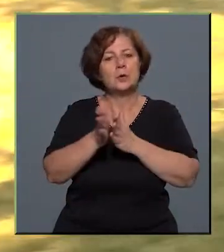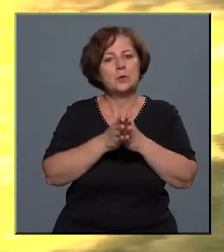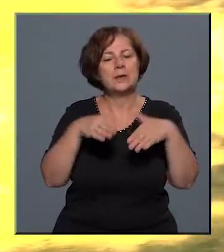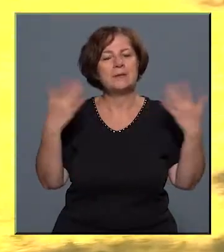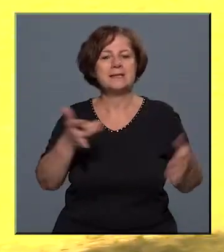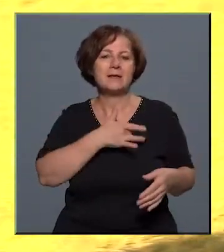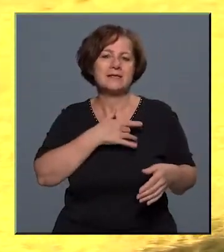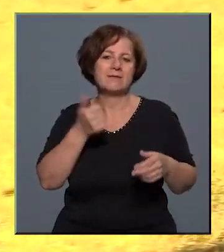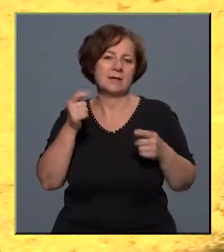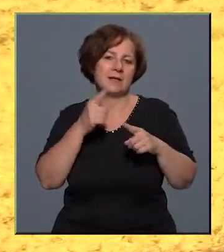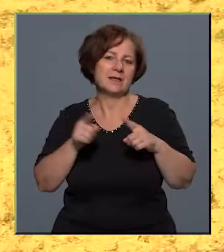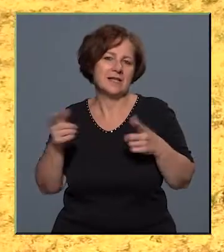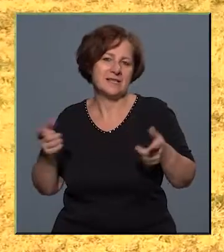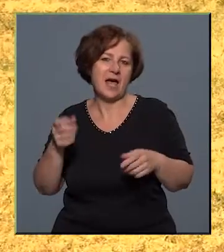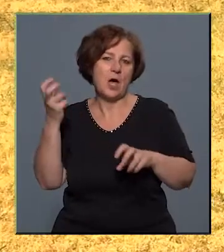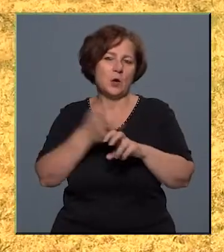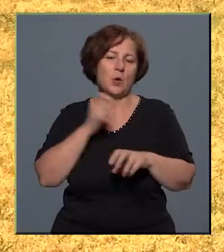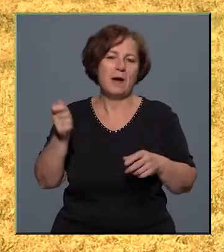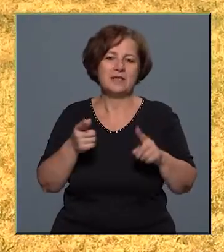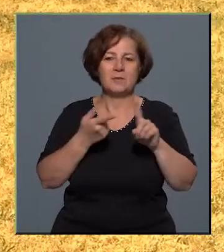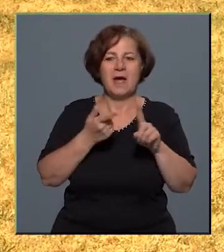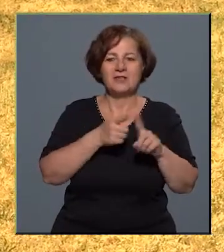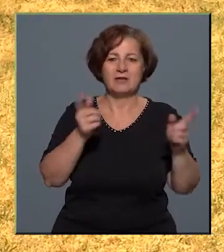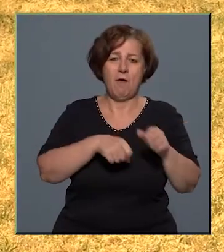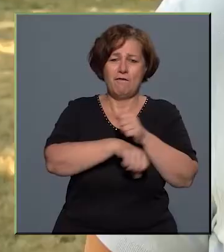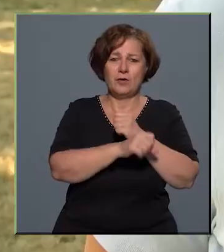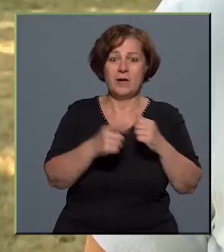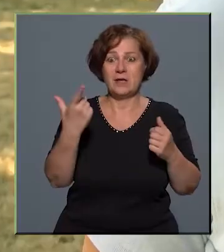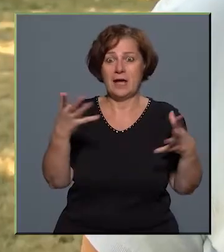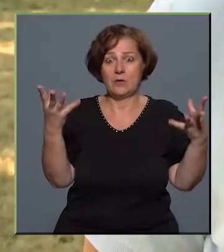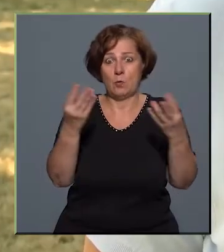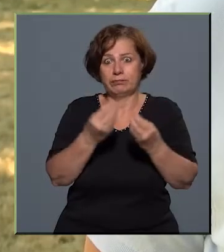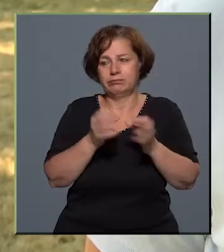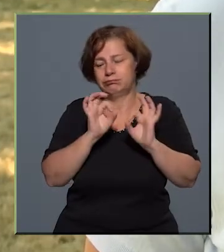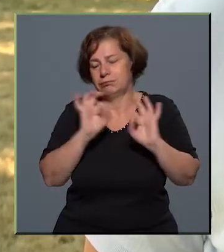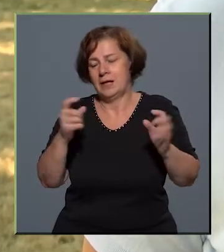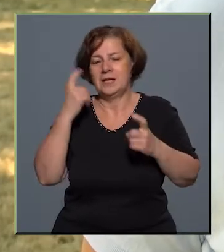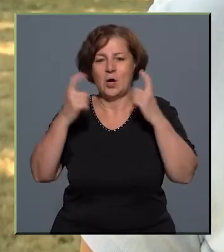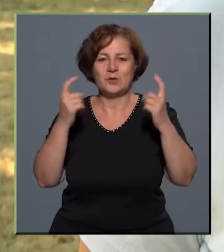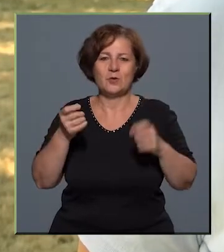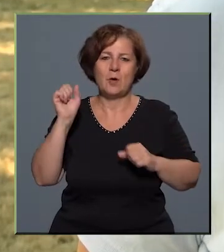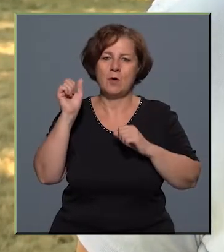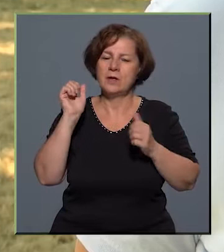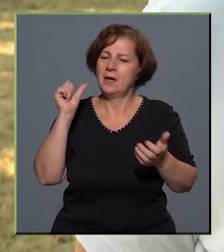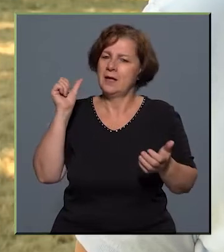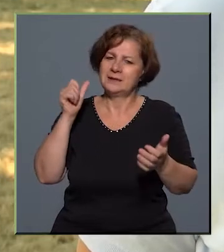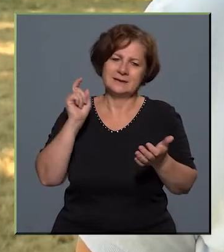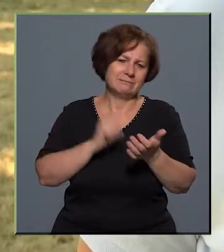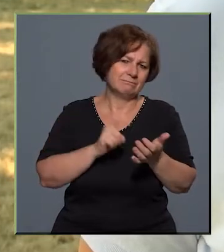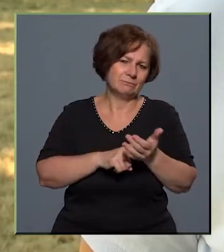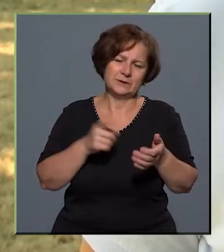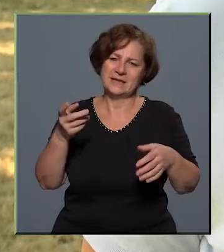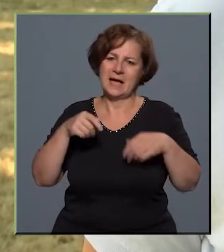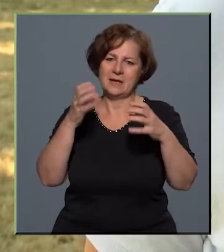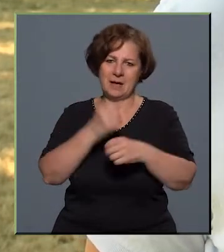a szívem egyik része Kőbánya, a másik része pedig a futball, és hogy ez a kettő itt ötvöződik, azt gondolom, hogy ezt muszáj megtartani, de egyben